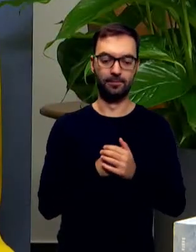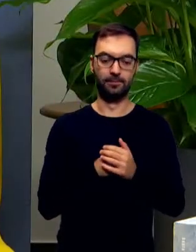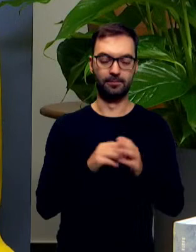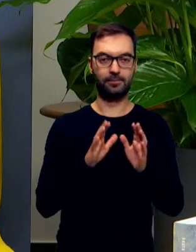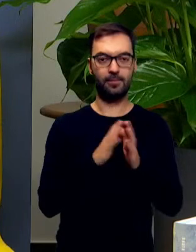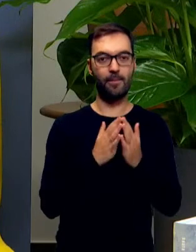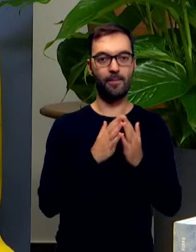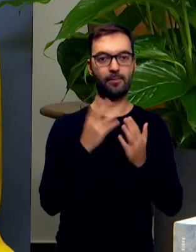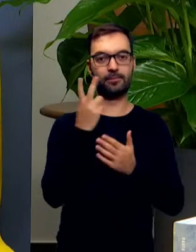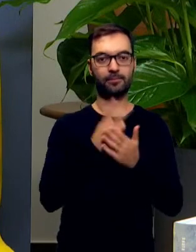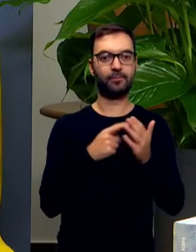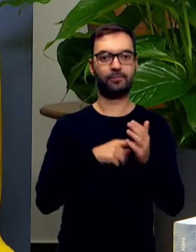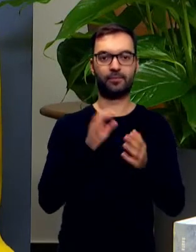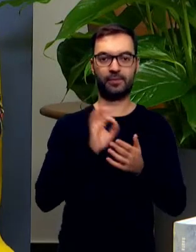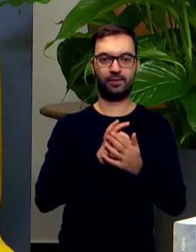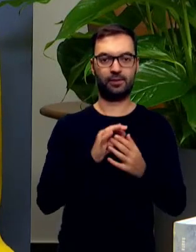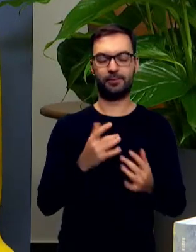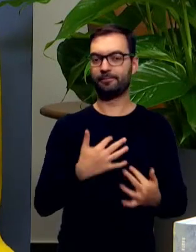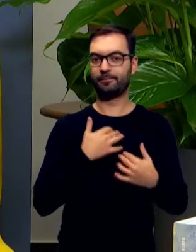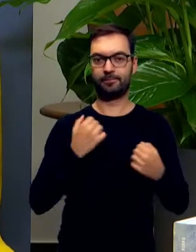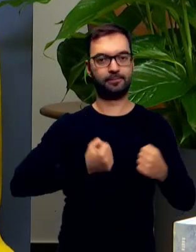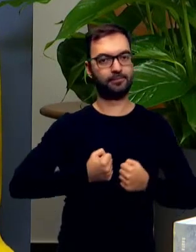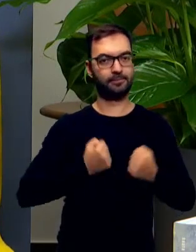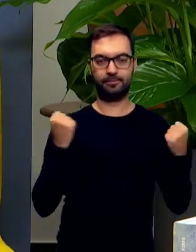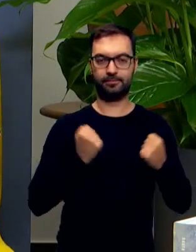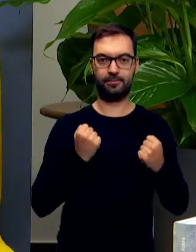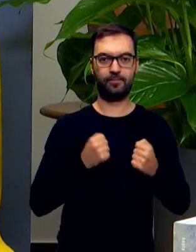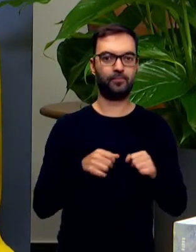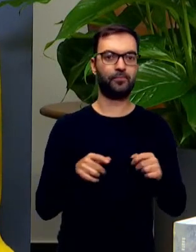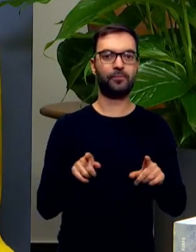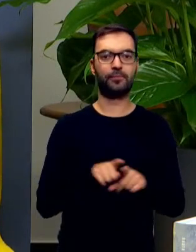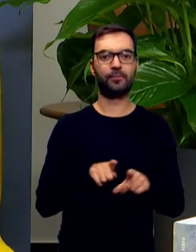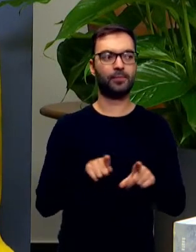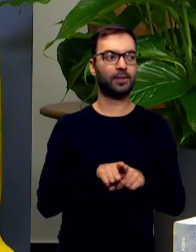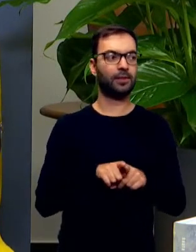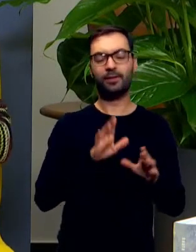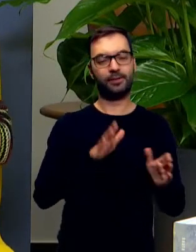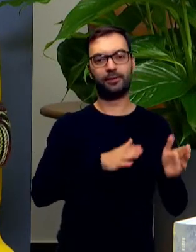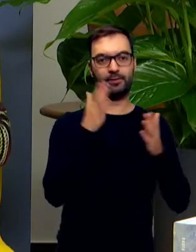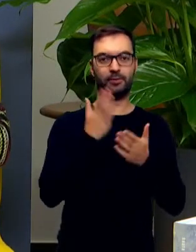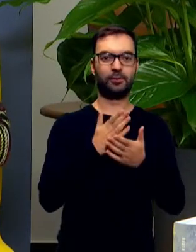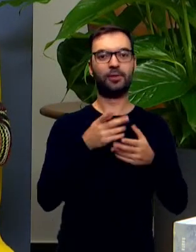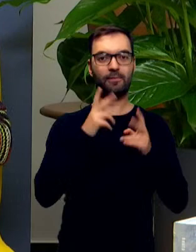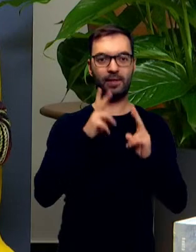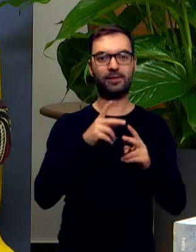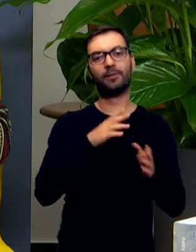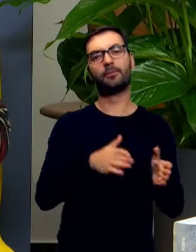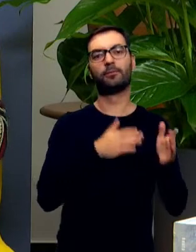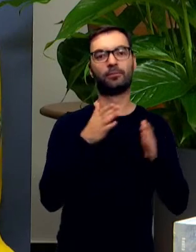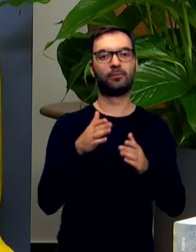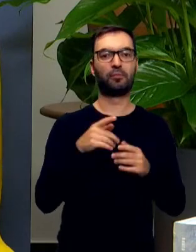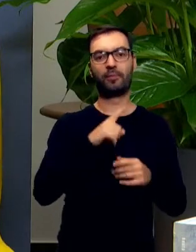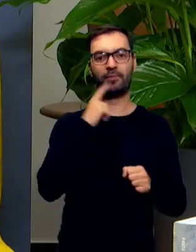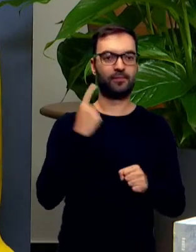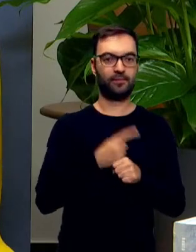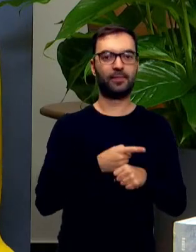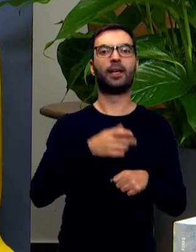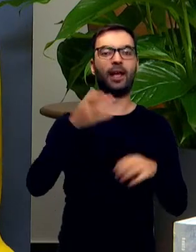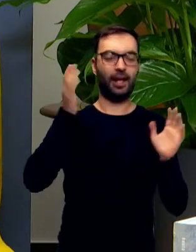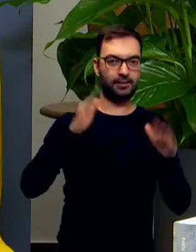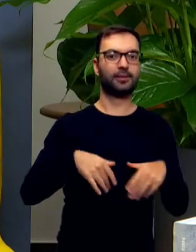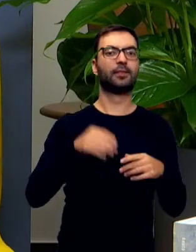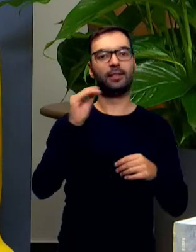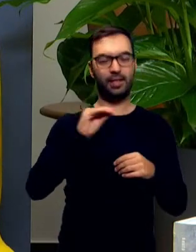lektura niesamowicie poruszająca i też, to teraz przejdźmy może rzeczywiście Pani Beato do tego, do tej decyzji, żeby